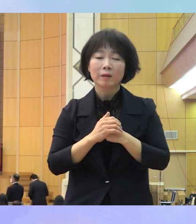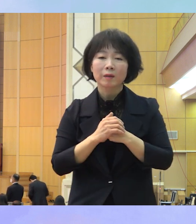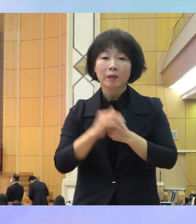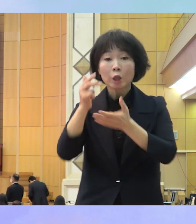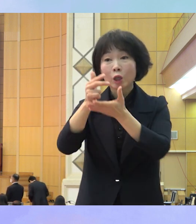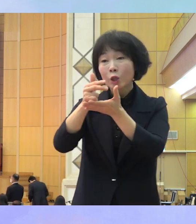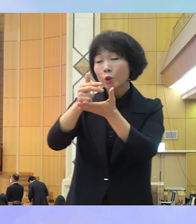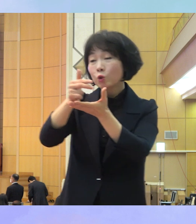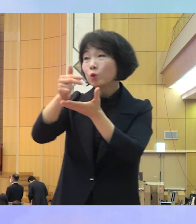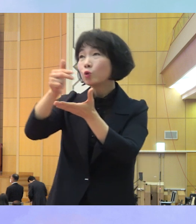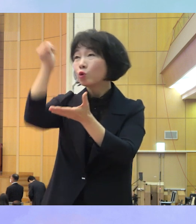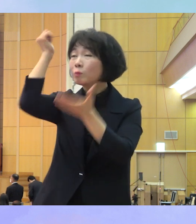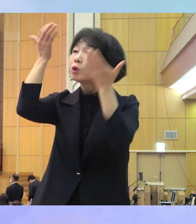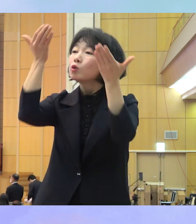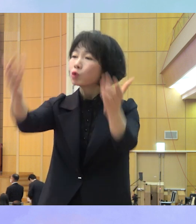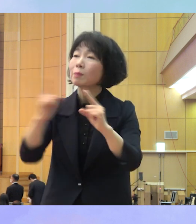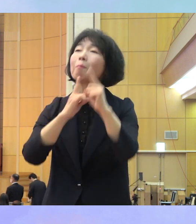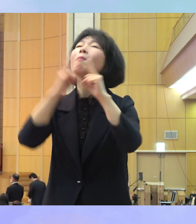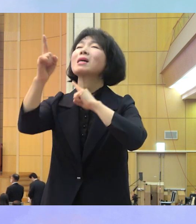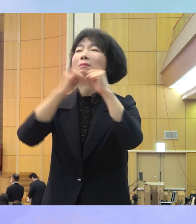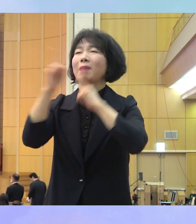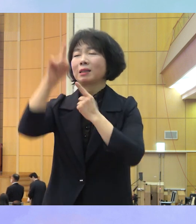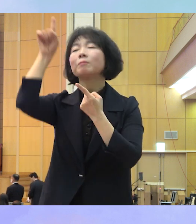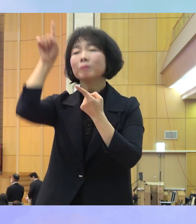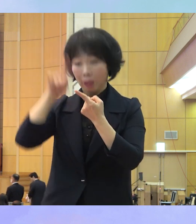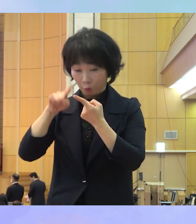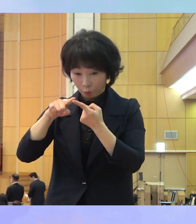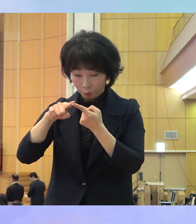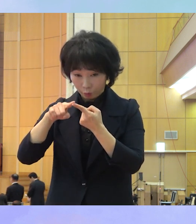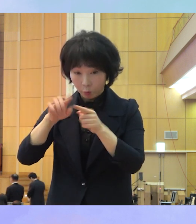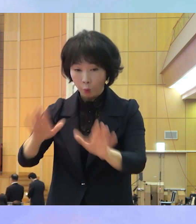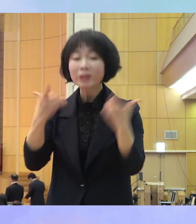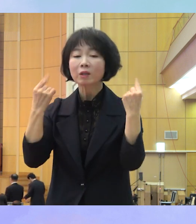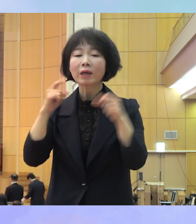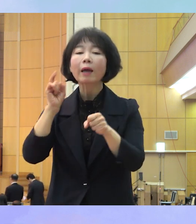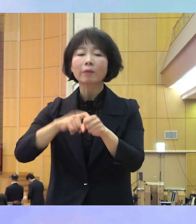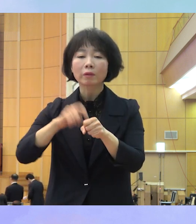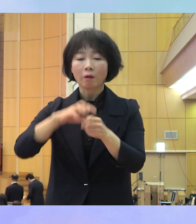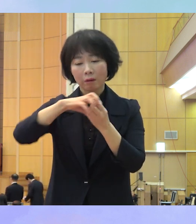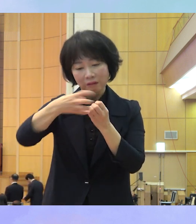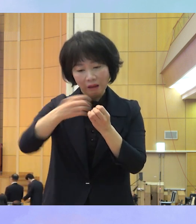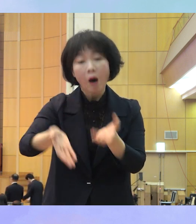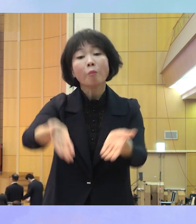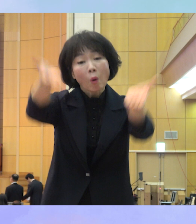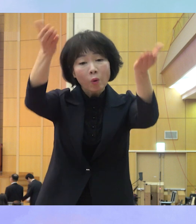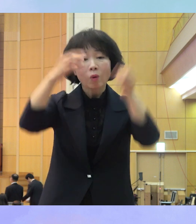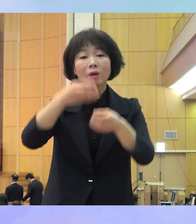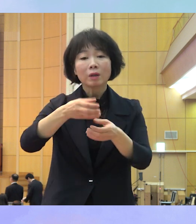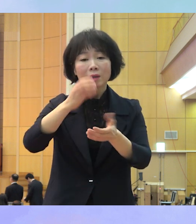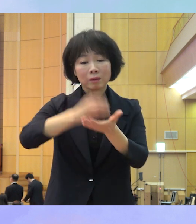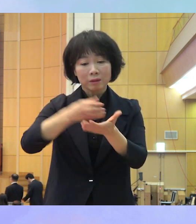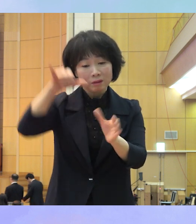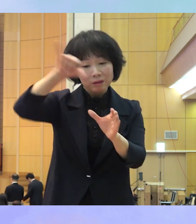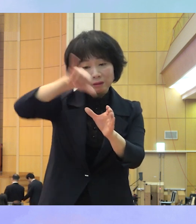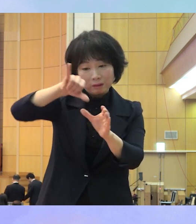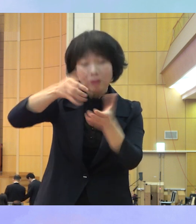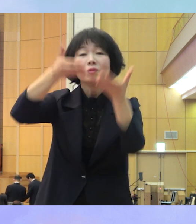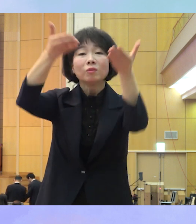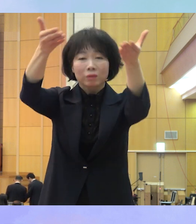이제 주님이 주신 말씀에 따라서 이렇게 떡을 떼고 잔을 마시려고